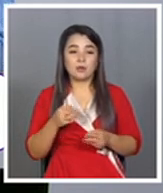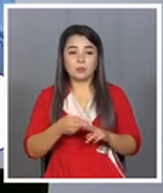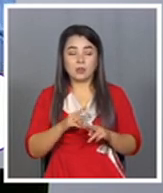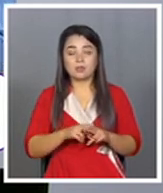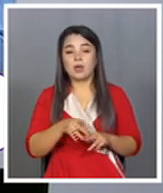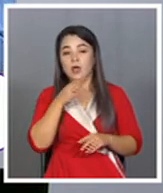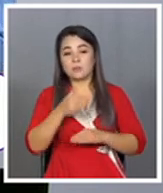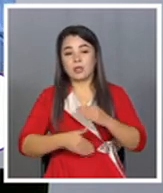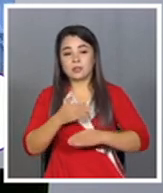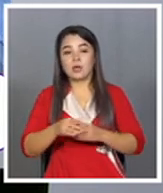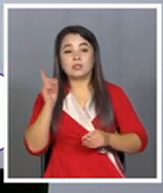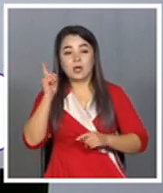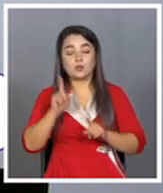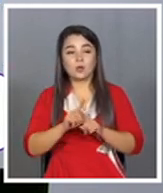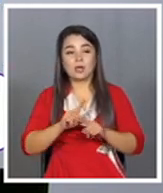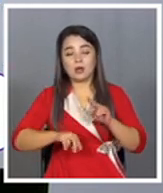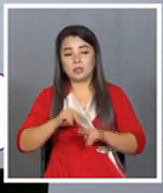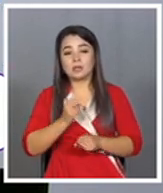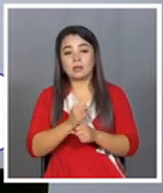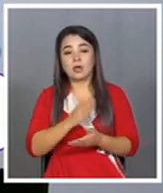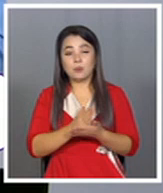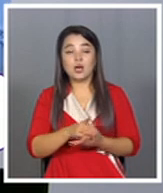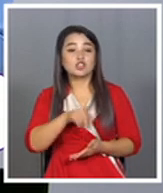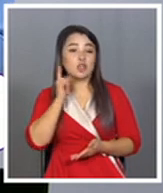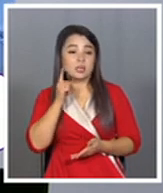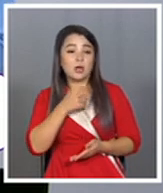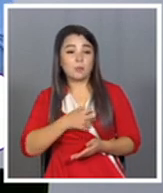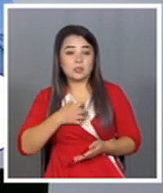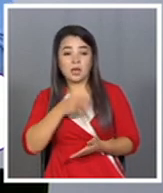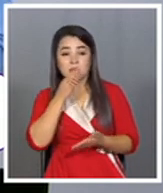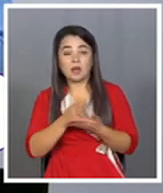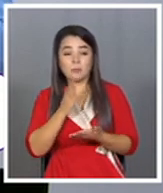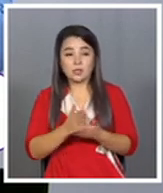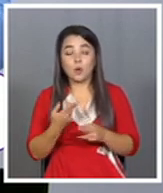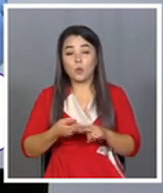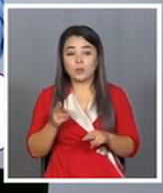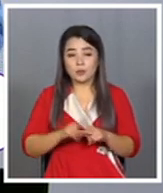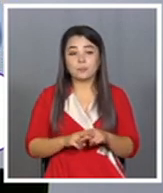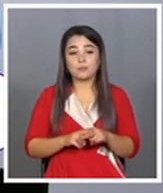дейінгі дәуірде қалыптасқан. Ал жас платформалардың негізі, балалар, олар